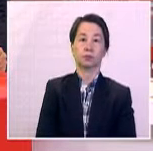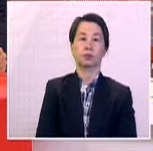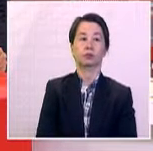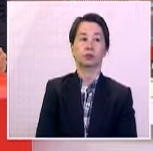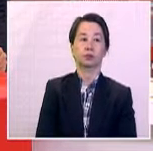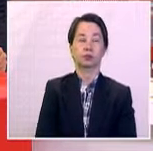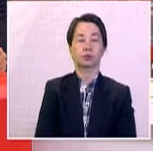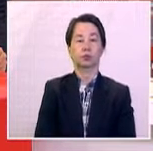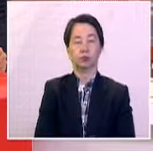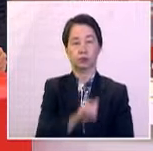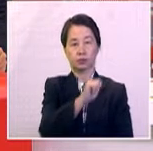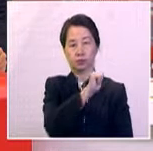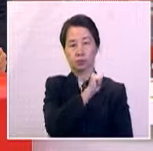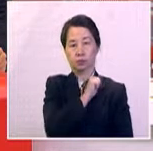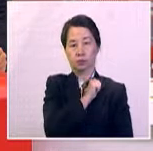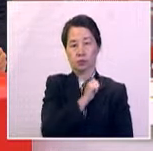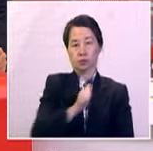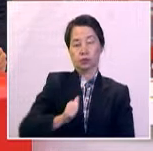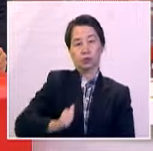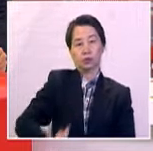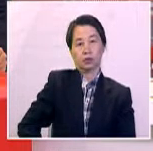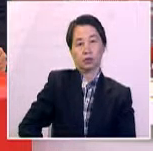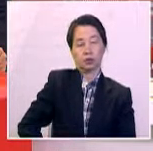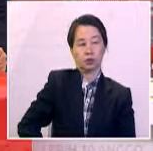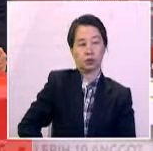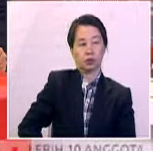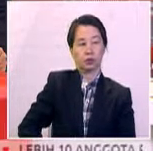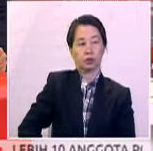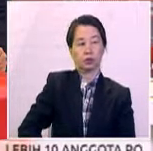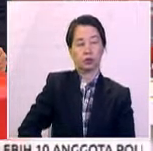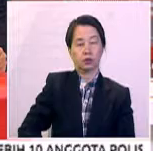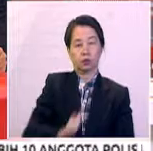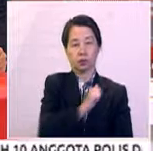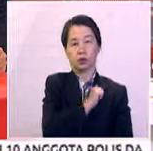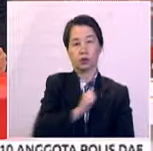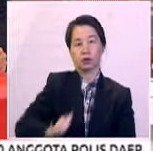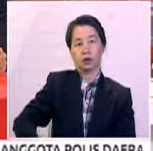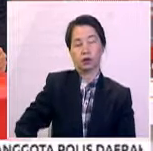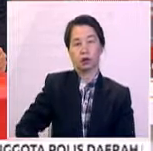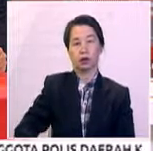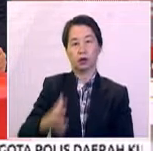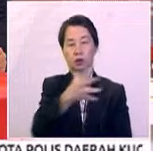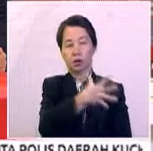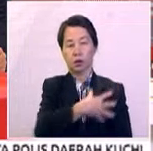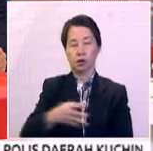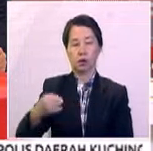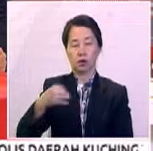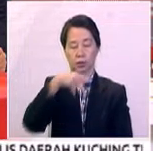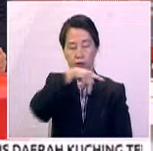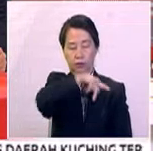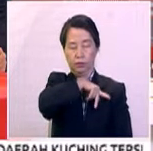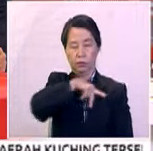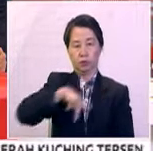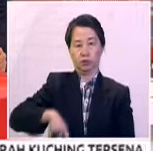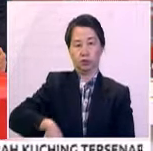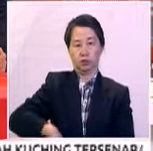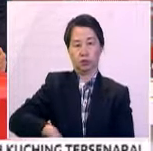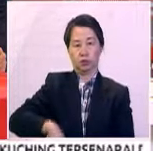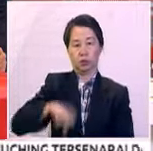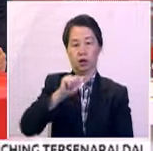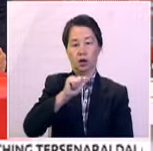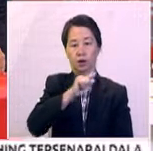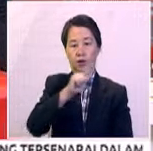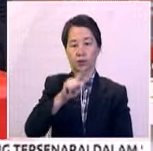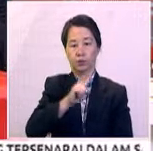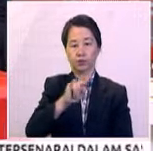Baik, Seri Paduka Baginda Yang di-Pertuan Agong Al-Sultan Abdullah Ruiayatuddin Al-Mustafa Billah Shah dan Raja Permaisuri Agong Tengku Azizah